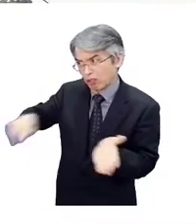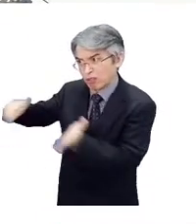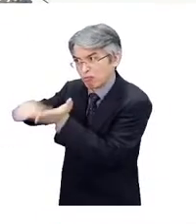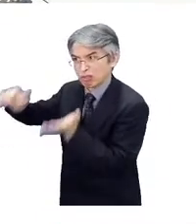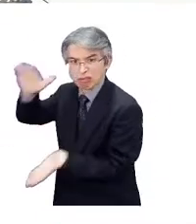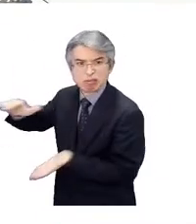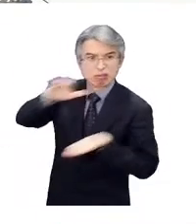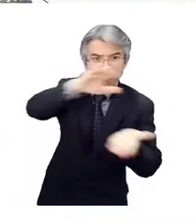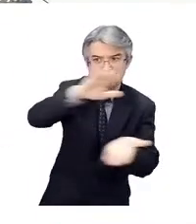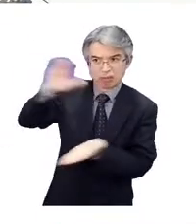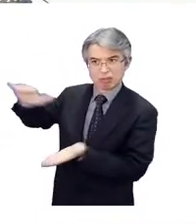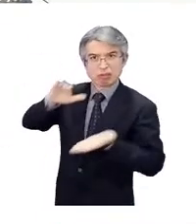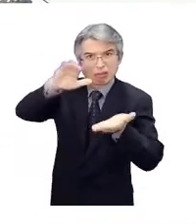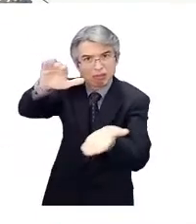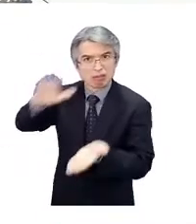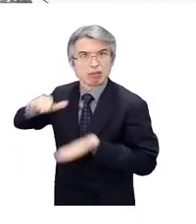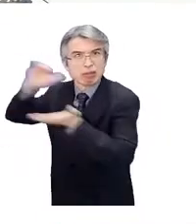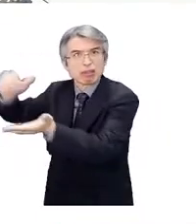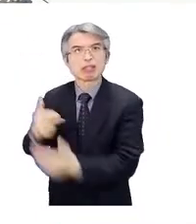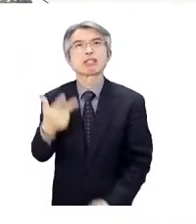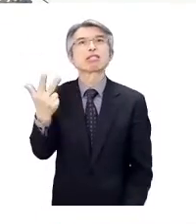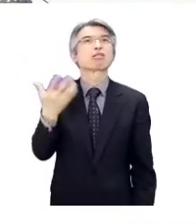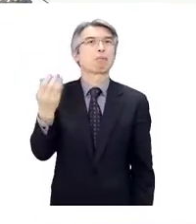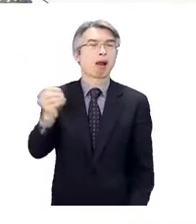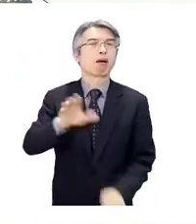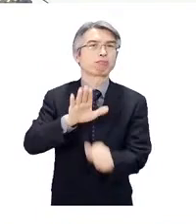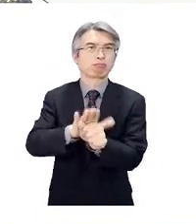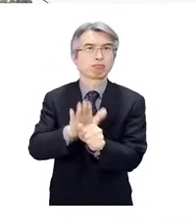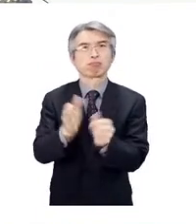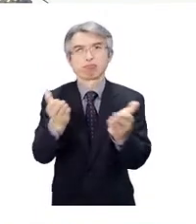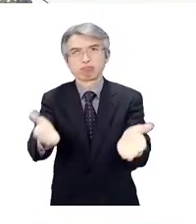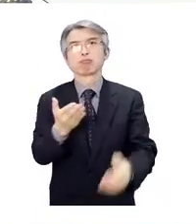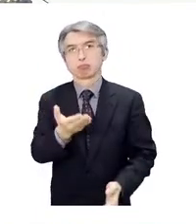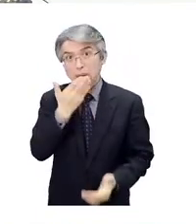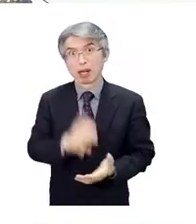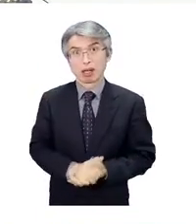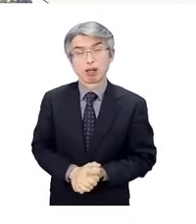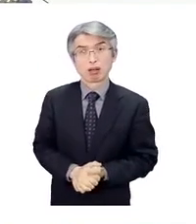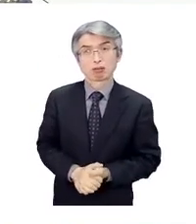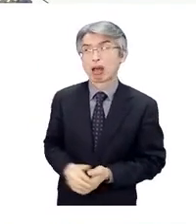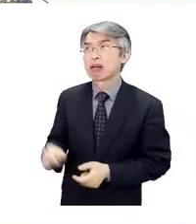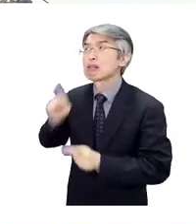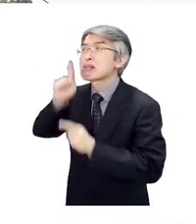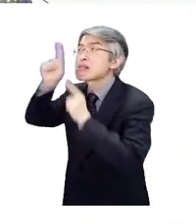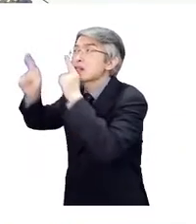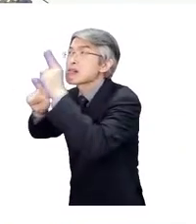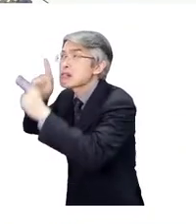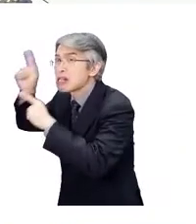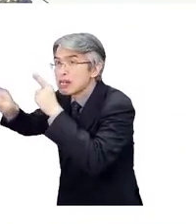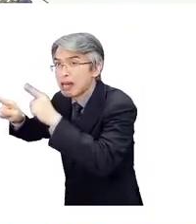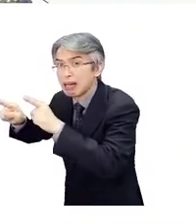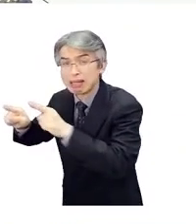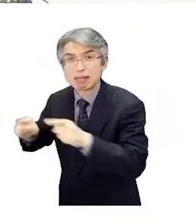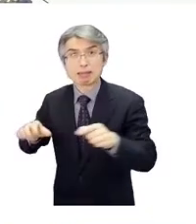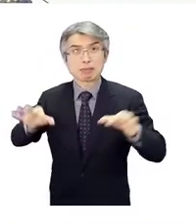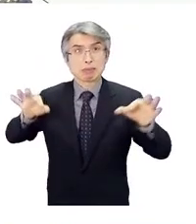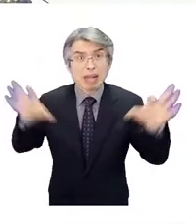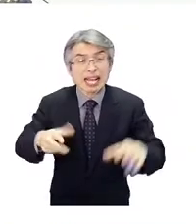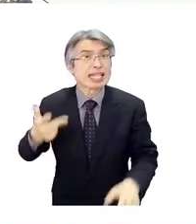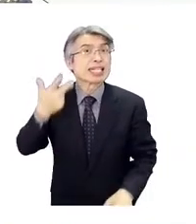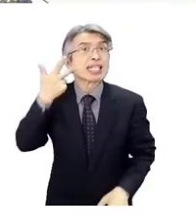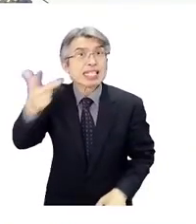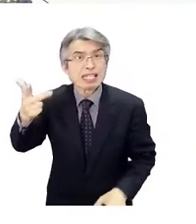약 2억 7천만 원 정도를 지급하였습니다. 이 또한 신청 후 10일 만에 즉각적인 지급을